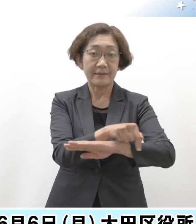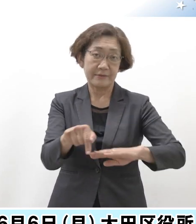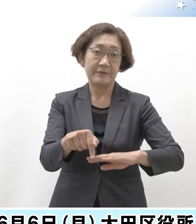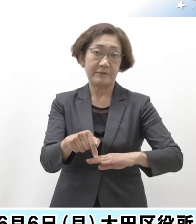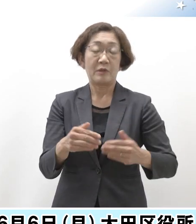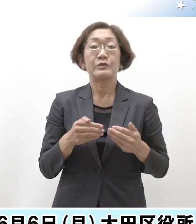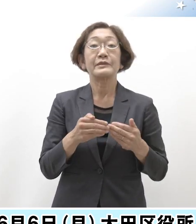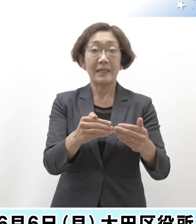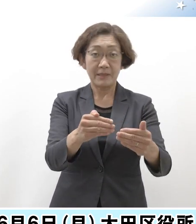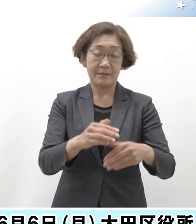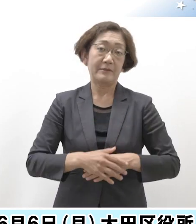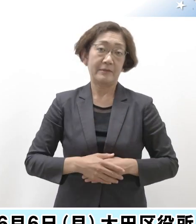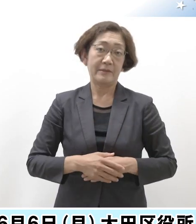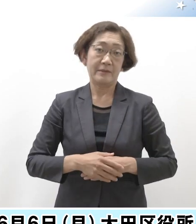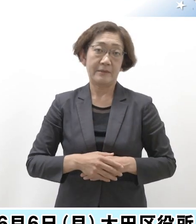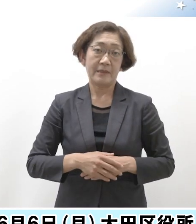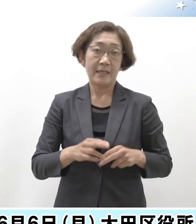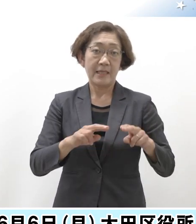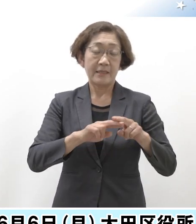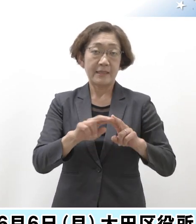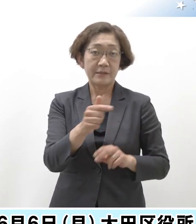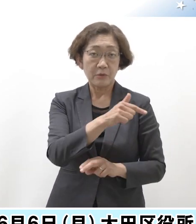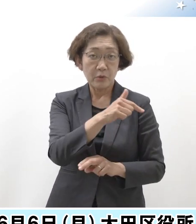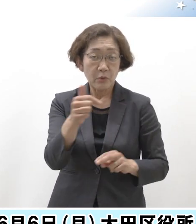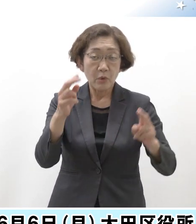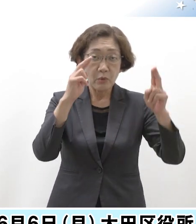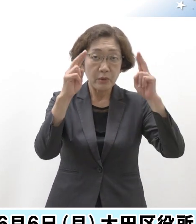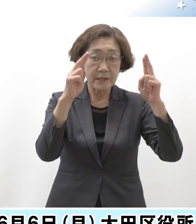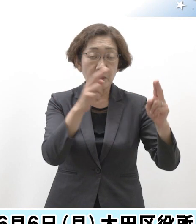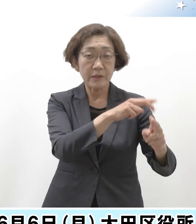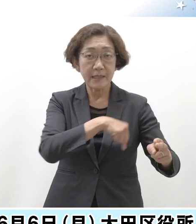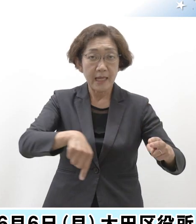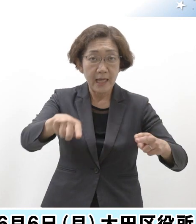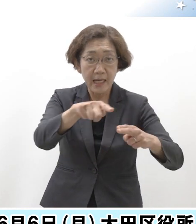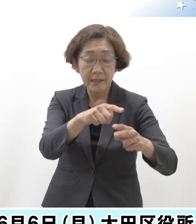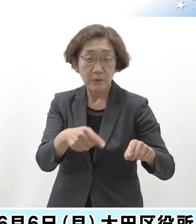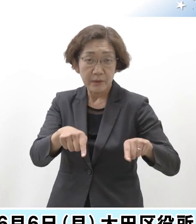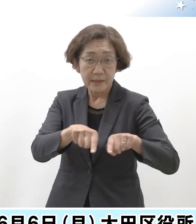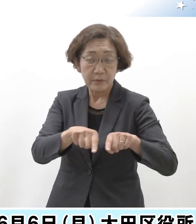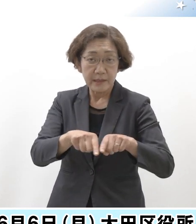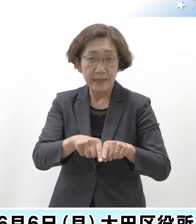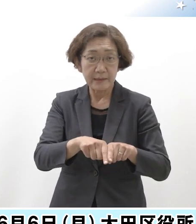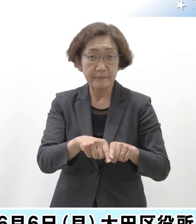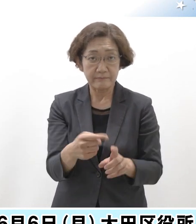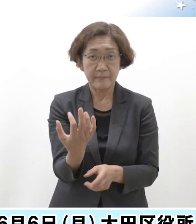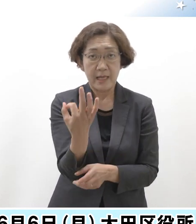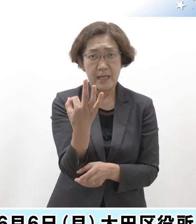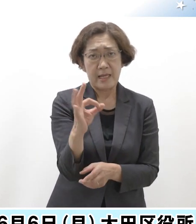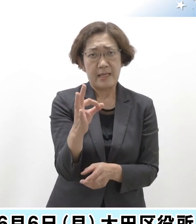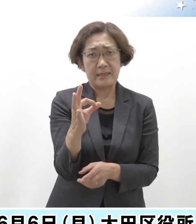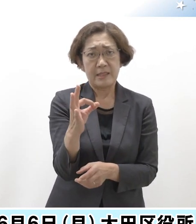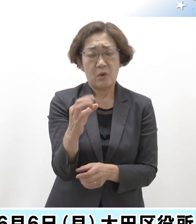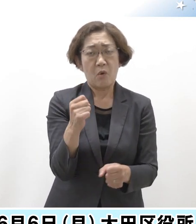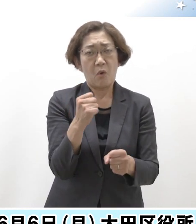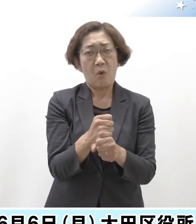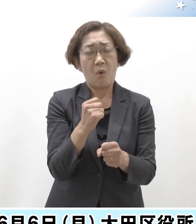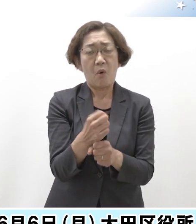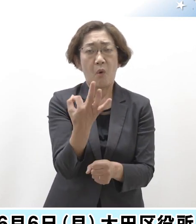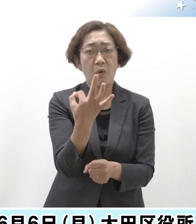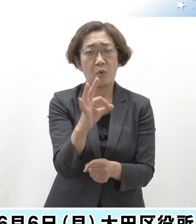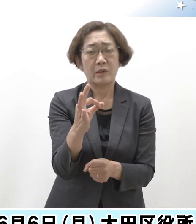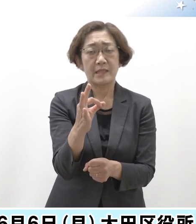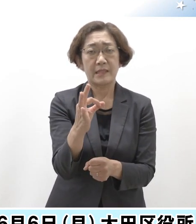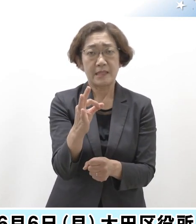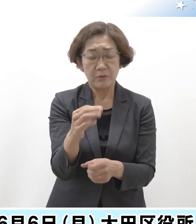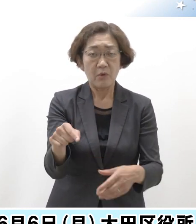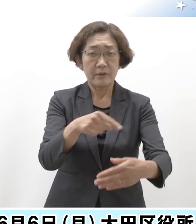公共団体、鉄道事業所等において費用負担のあり方等についての合意形成を進めるべ